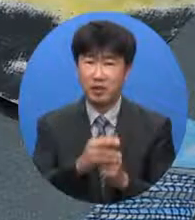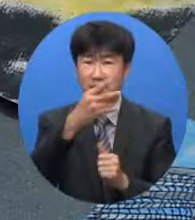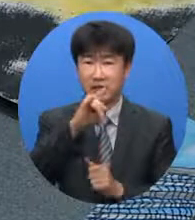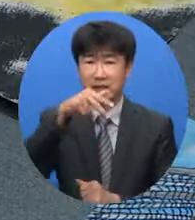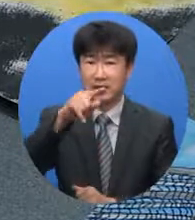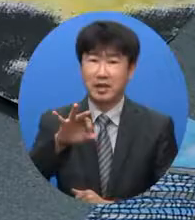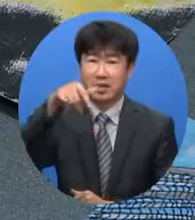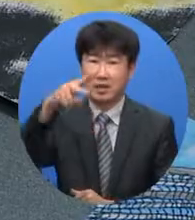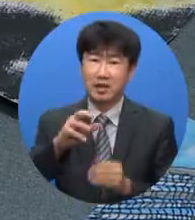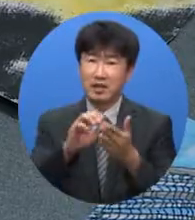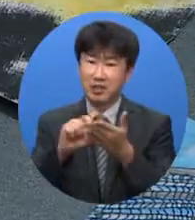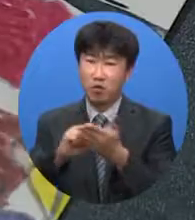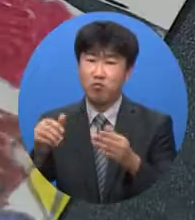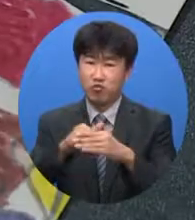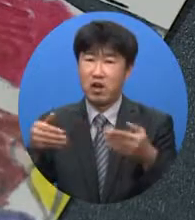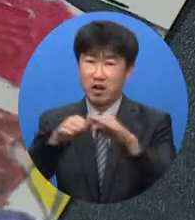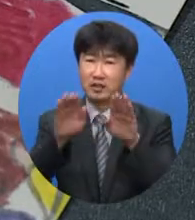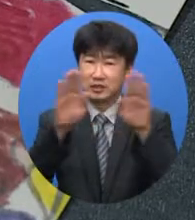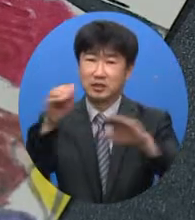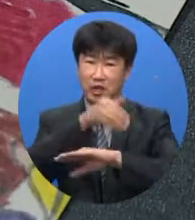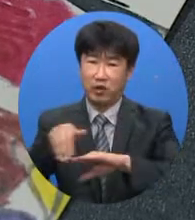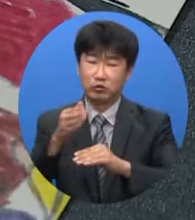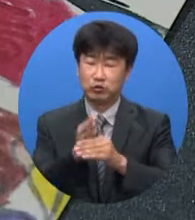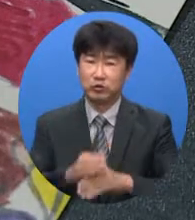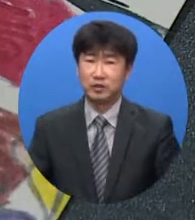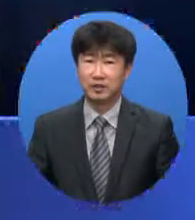동안 대장경 테마파크 기록문화관에 전시할 계획입니다.